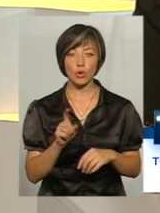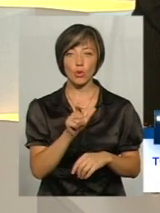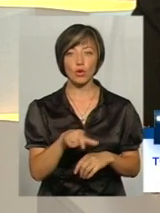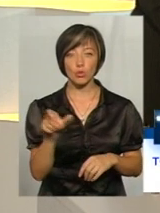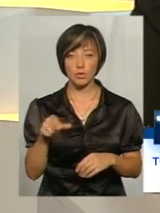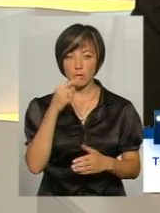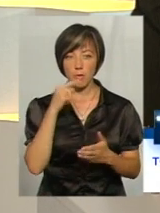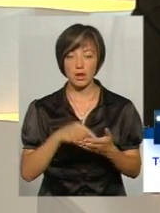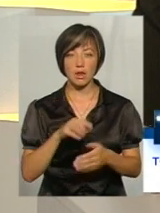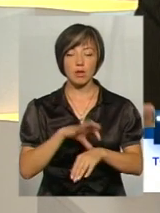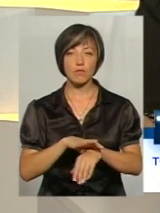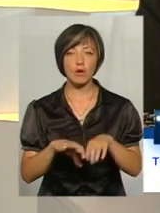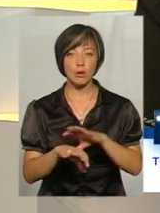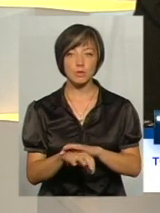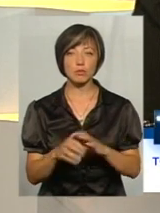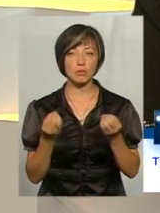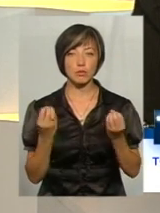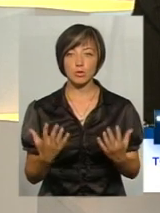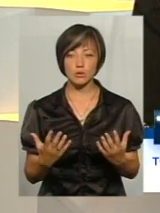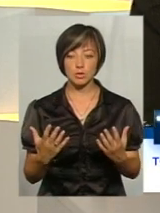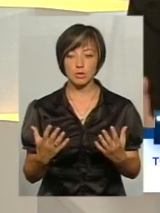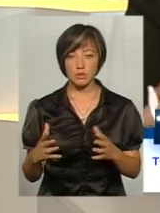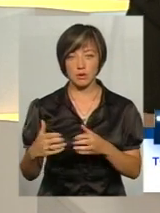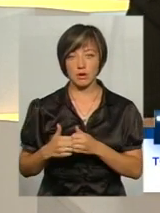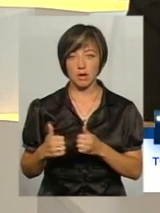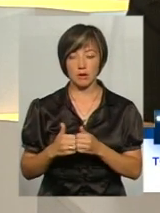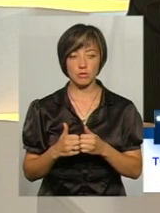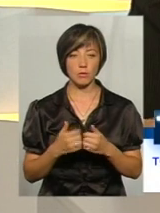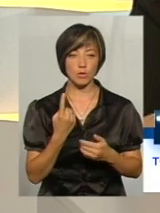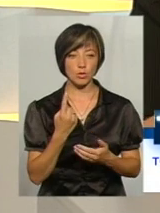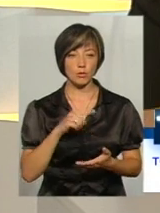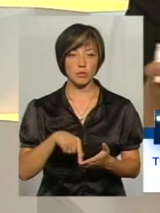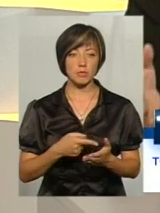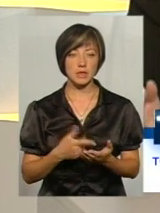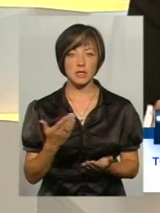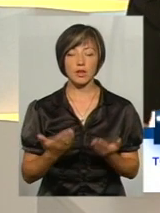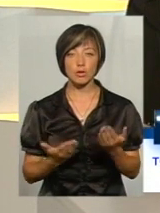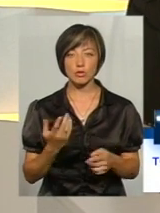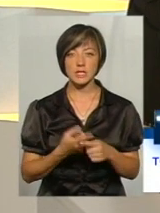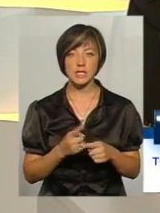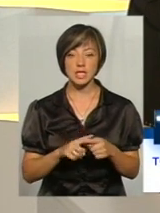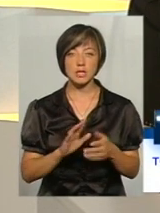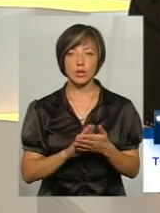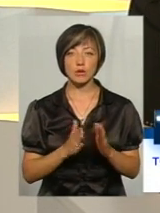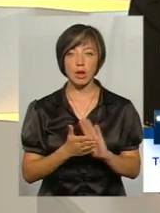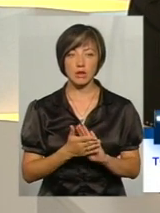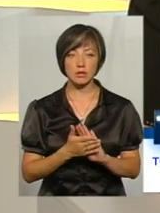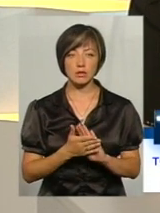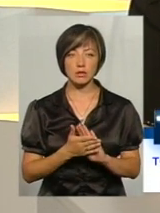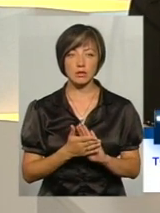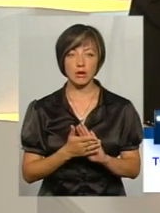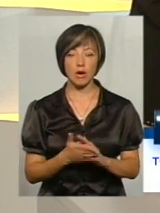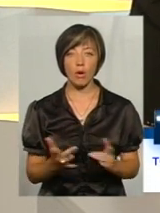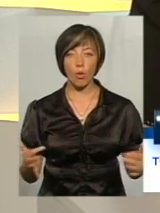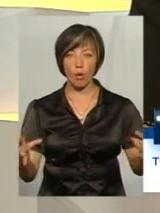які попадають в рабство, от тут просто з нами в одному місті. І це якщо ця ситуація охоплює всю